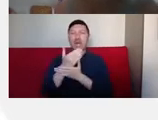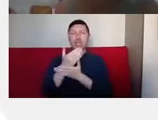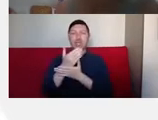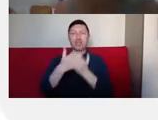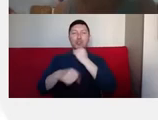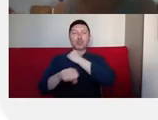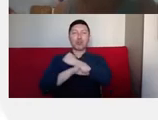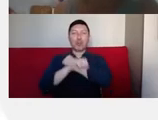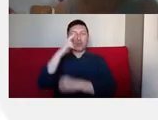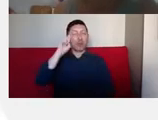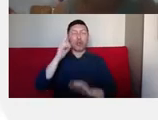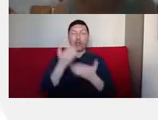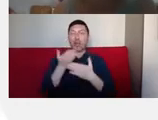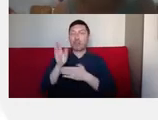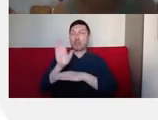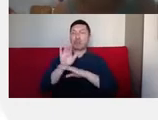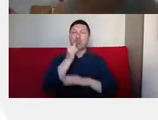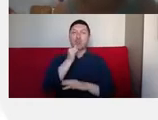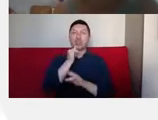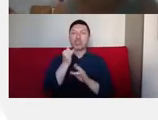historique de comment on a démarré